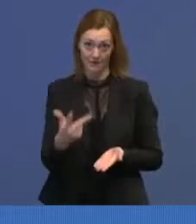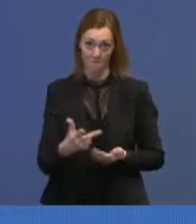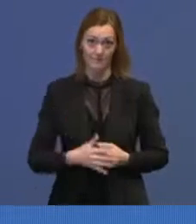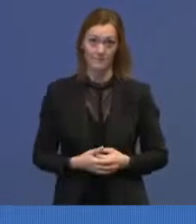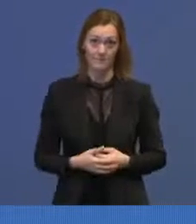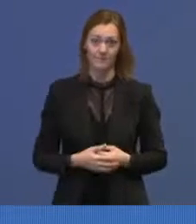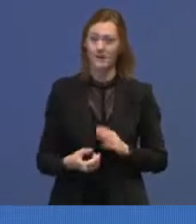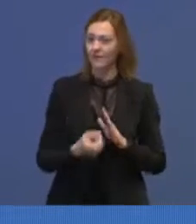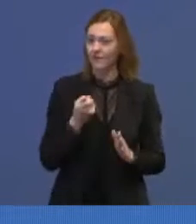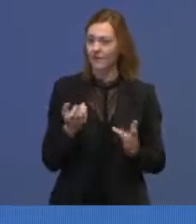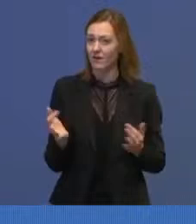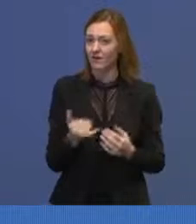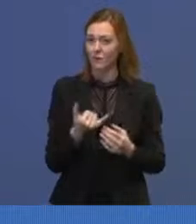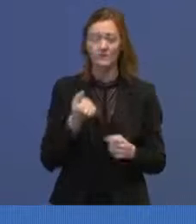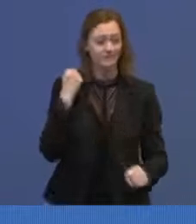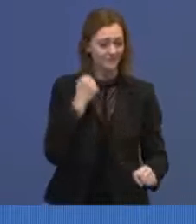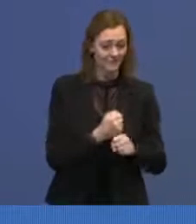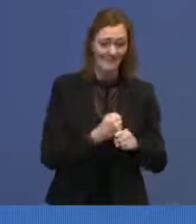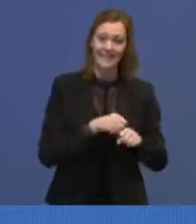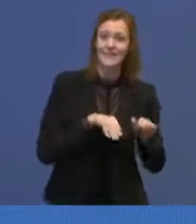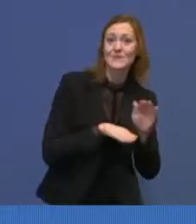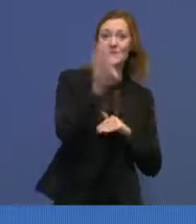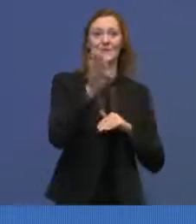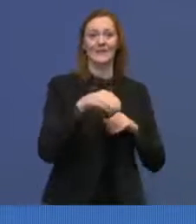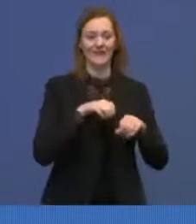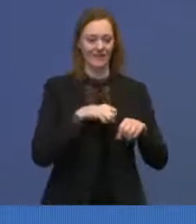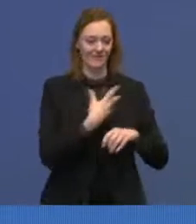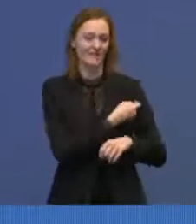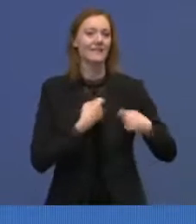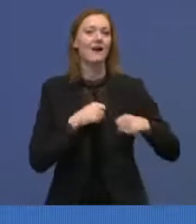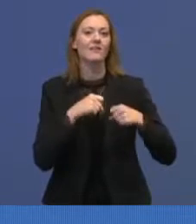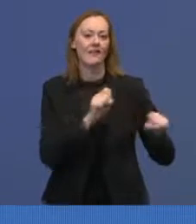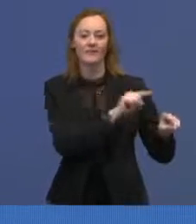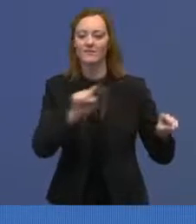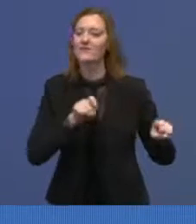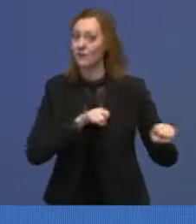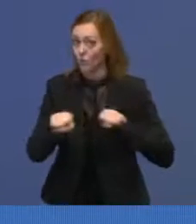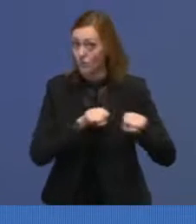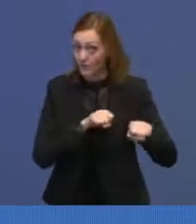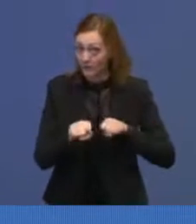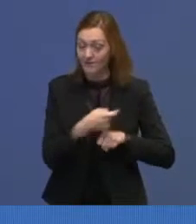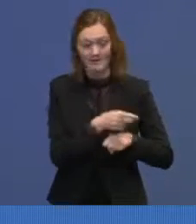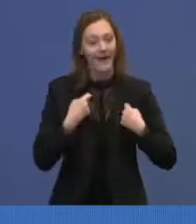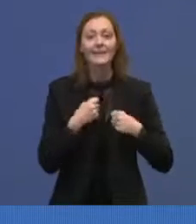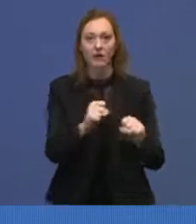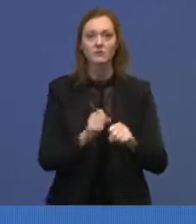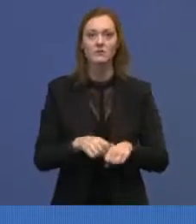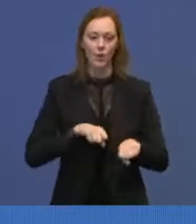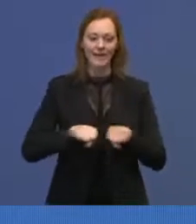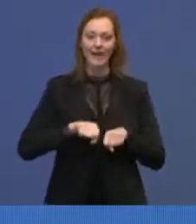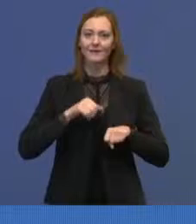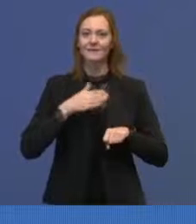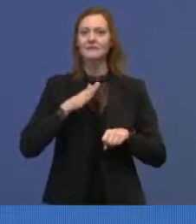arrintani waxay u baahan tahay in aad loo xoojiyo howlaha talaalista ee degmooyinka, waana arrin la wado hawsheeda. fariinta dowladdu u